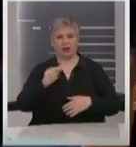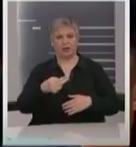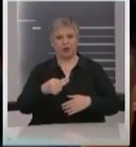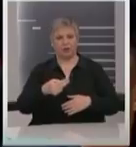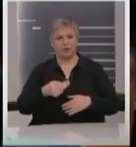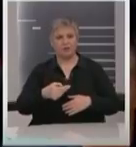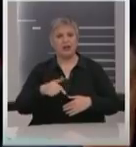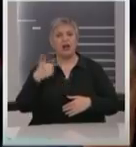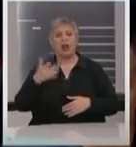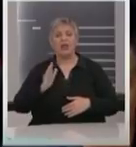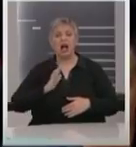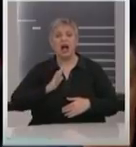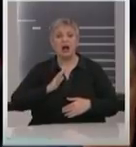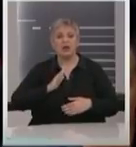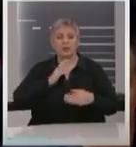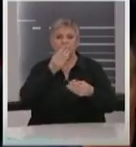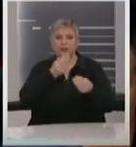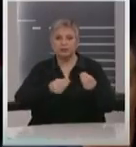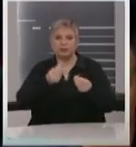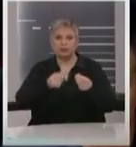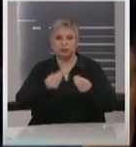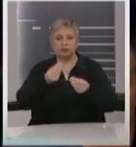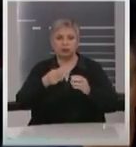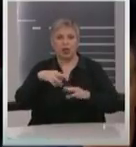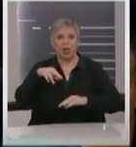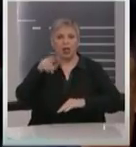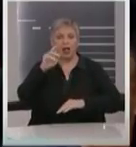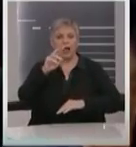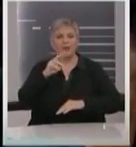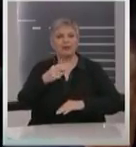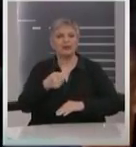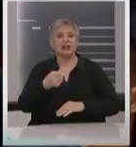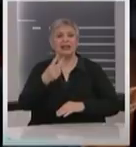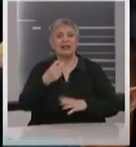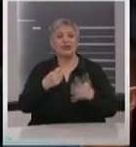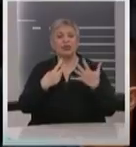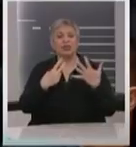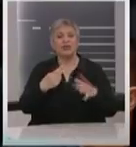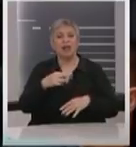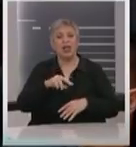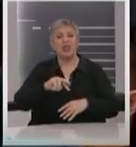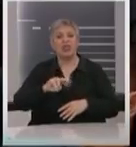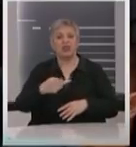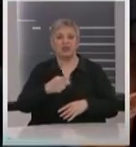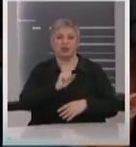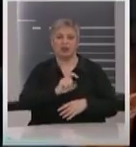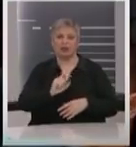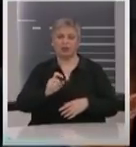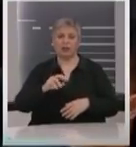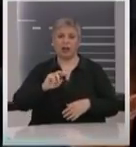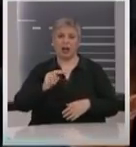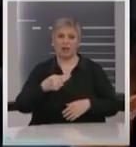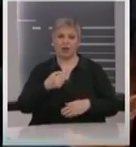των πολιτών προς την εφορία κατά 27 δισεκατομμύρια ευρώ. Και